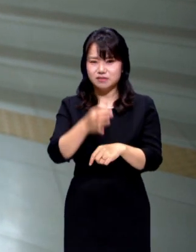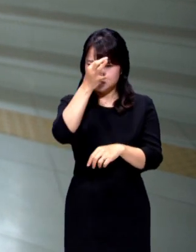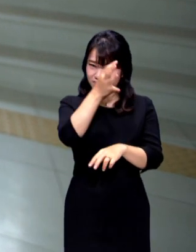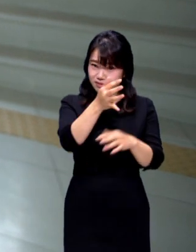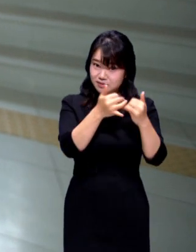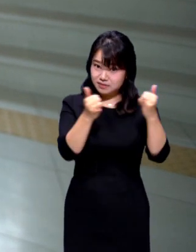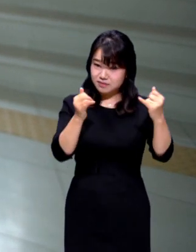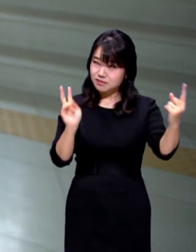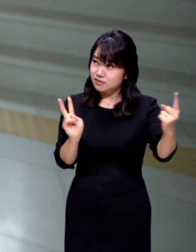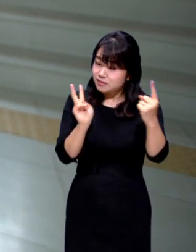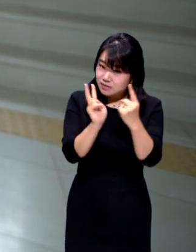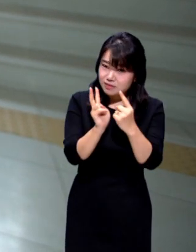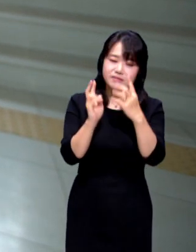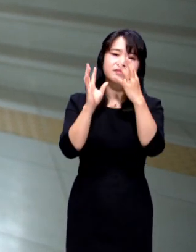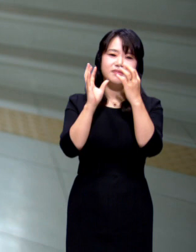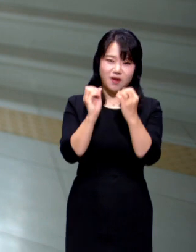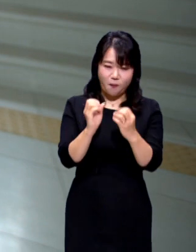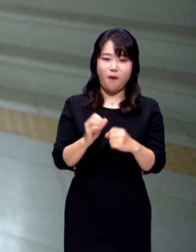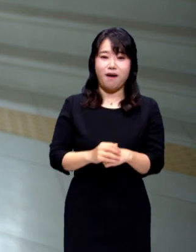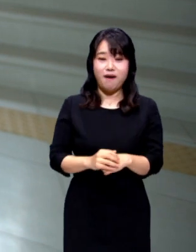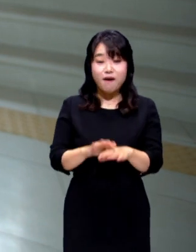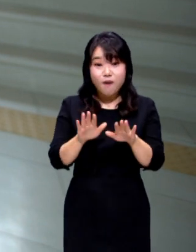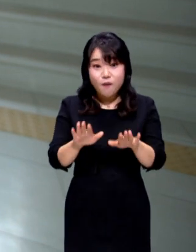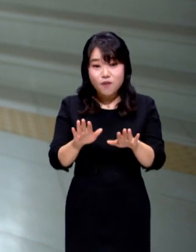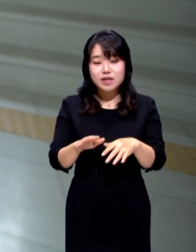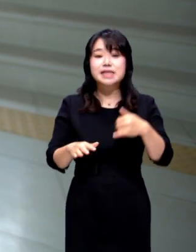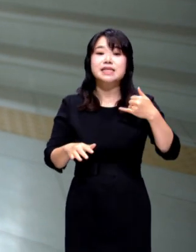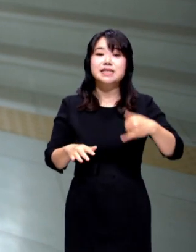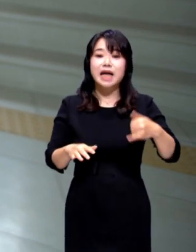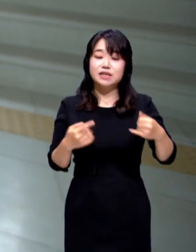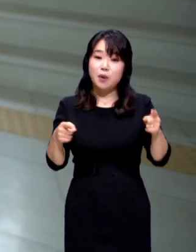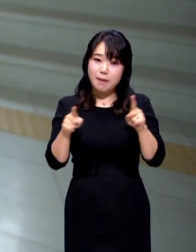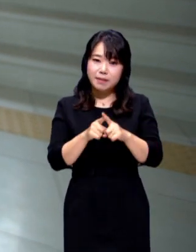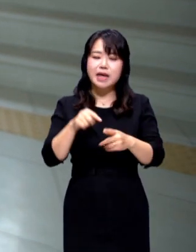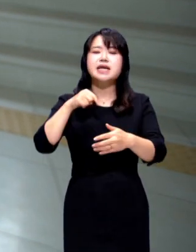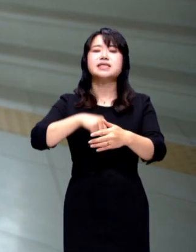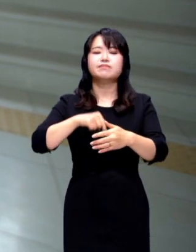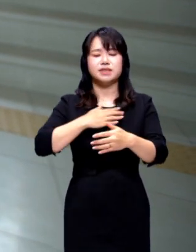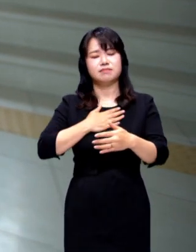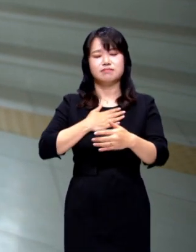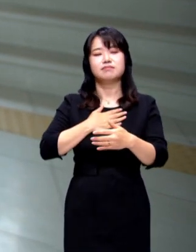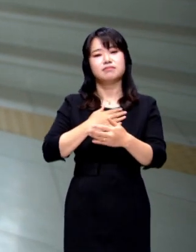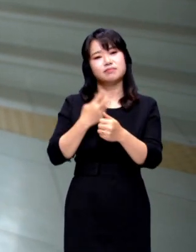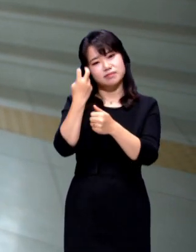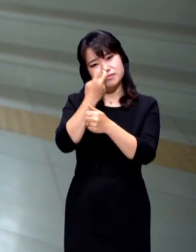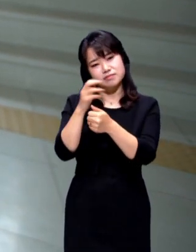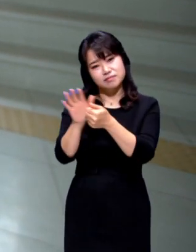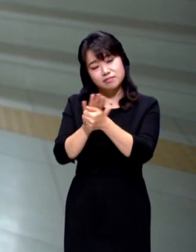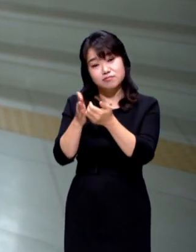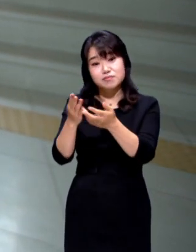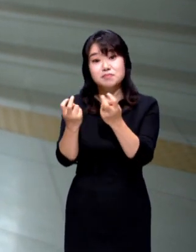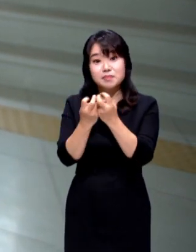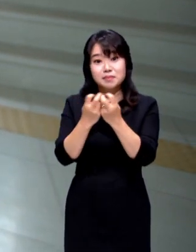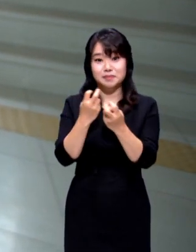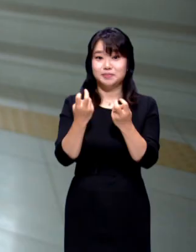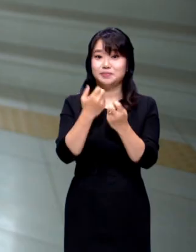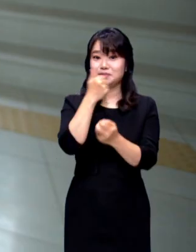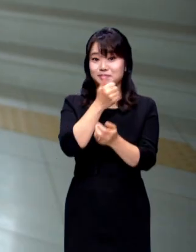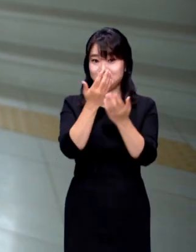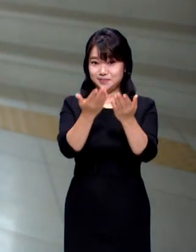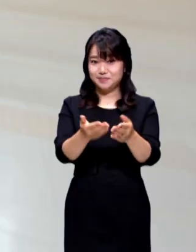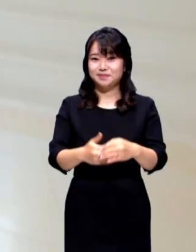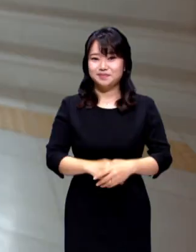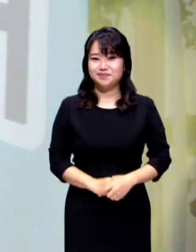고민하는 학부모들이 있습니다. 오늘은 자녀와 함께 심리 치료할 수 있는 정보를 알려드리겠습니다.